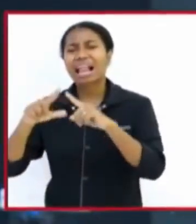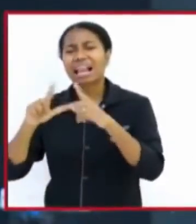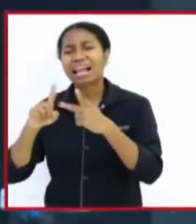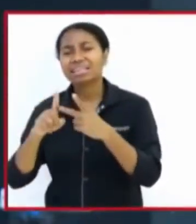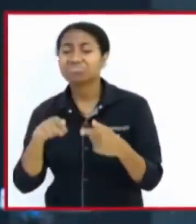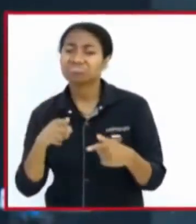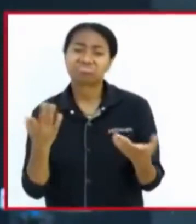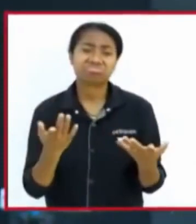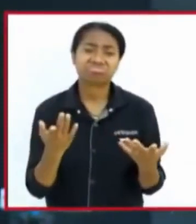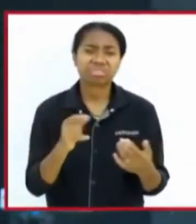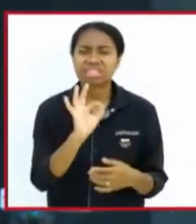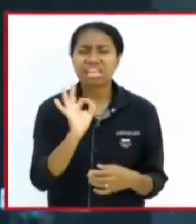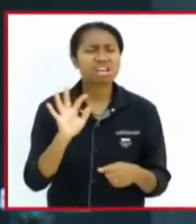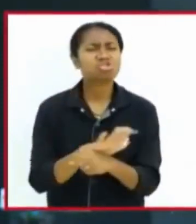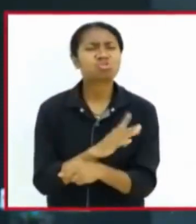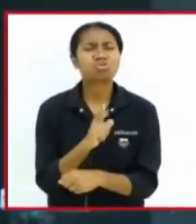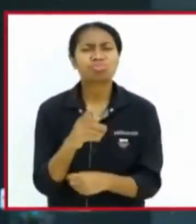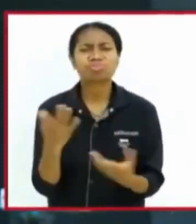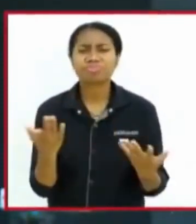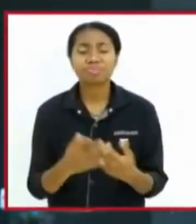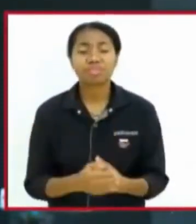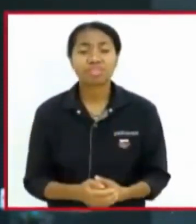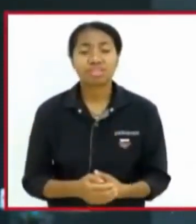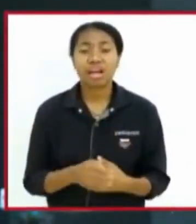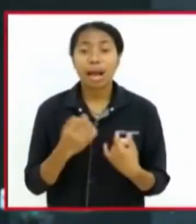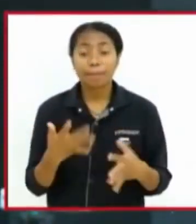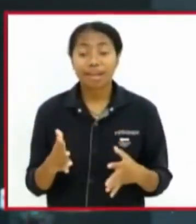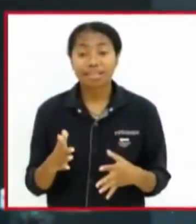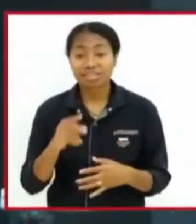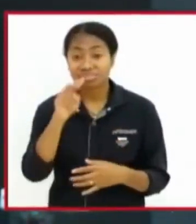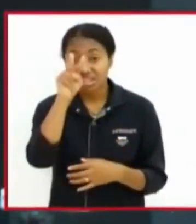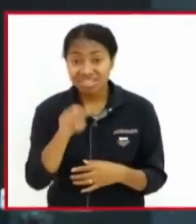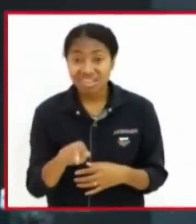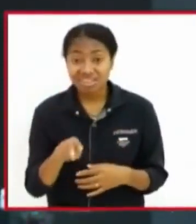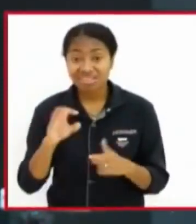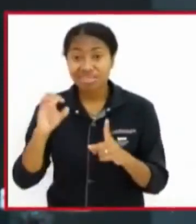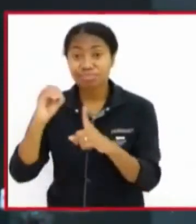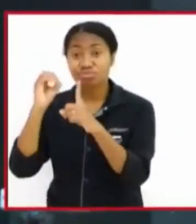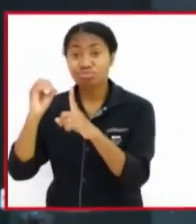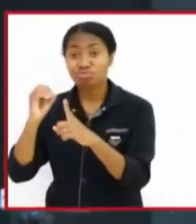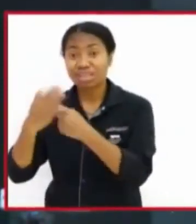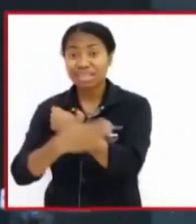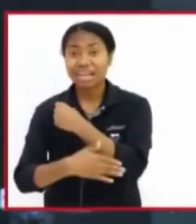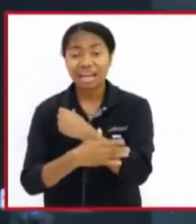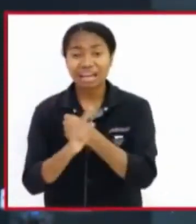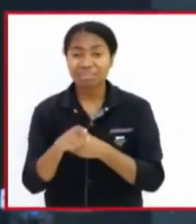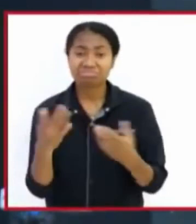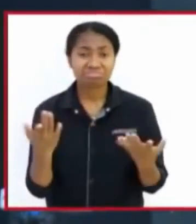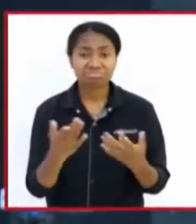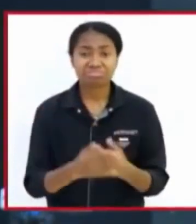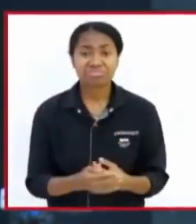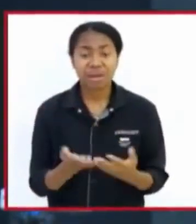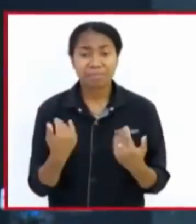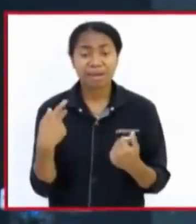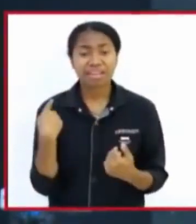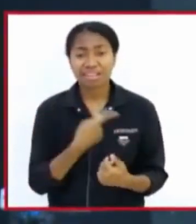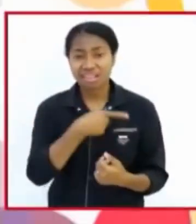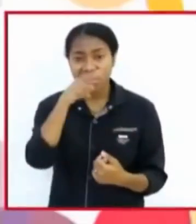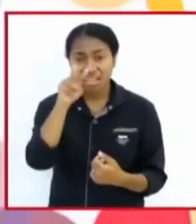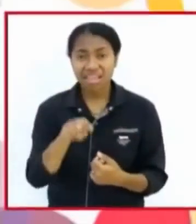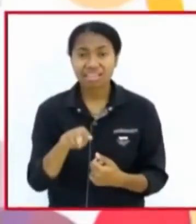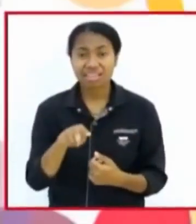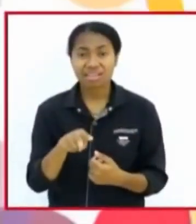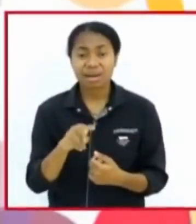tidak nama Dai Apalagi sudah menghadapi Liga 10 ini ya Mari kita lihat perbandingan